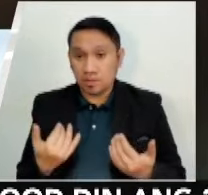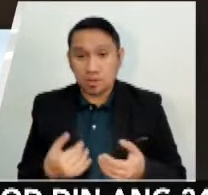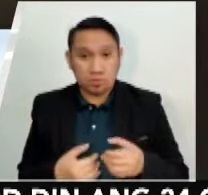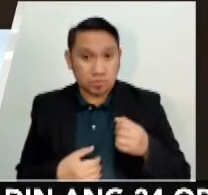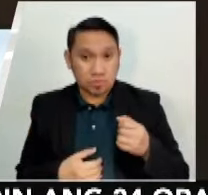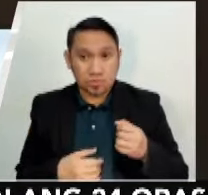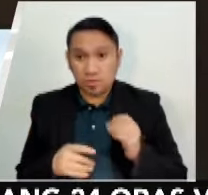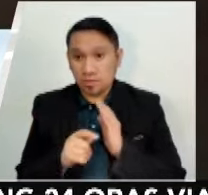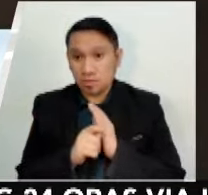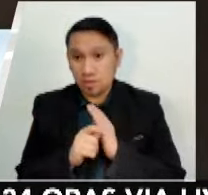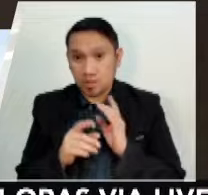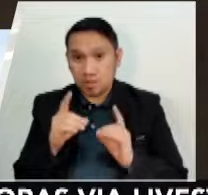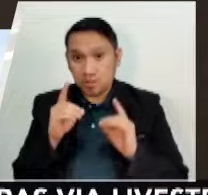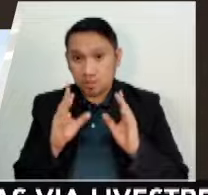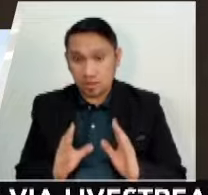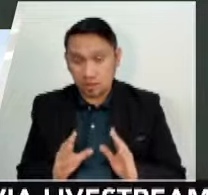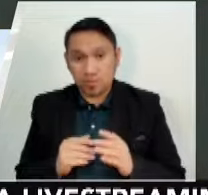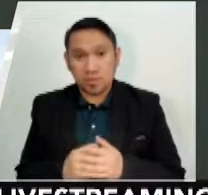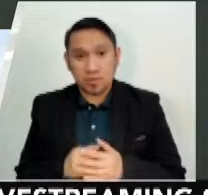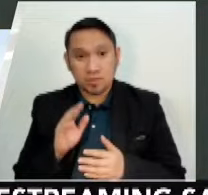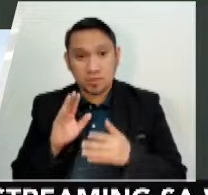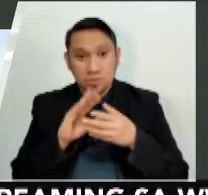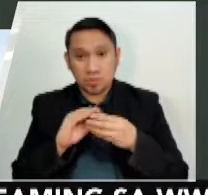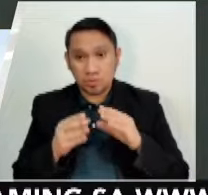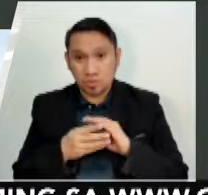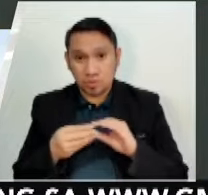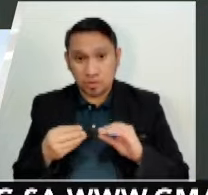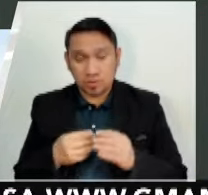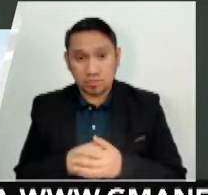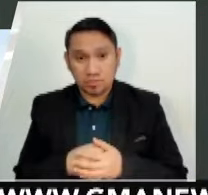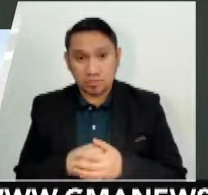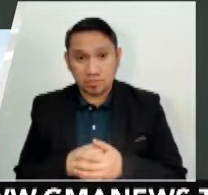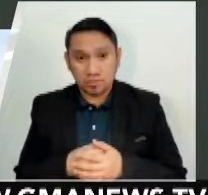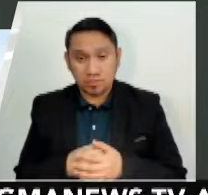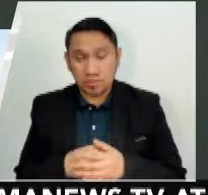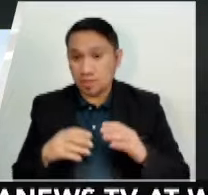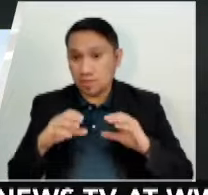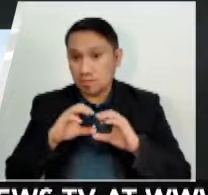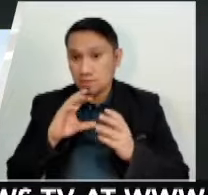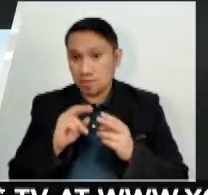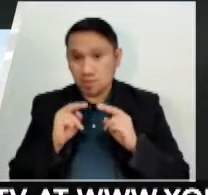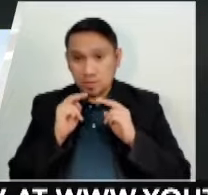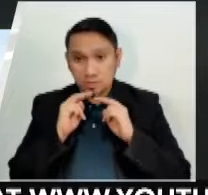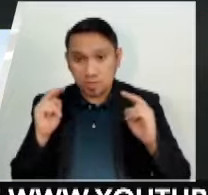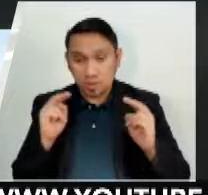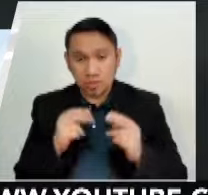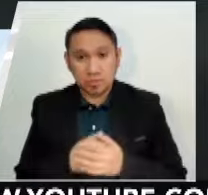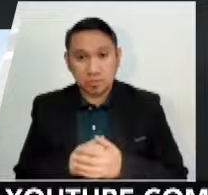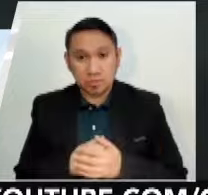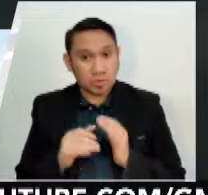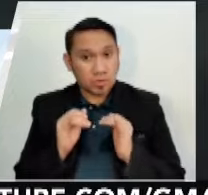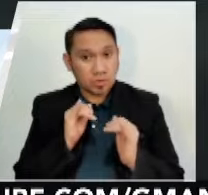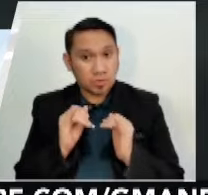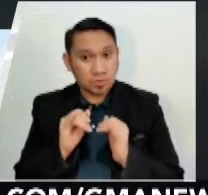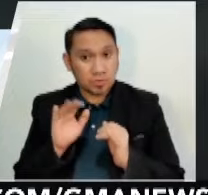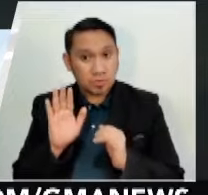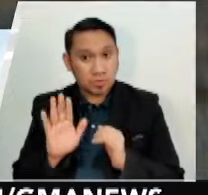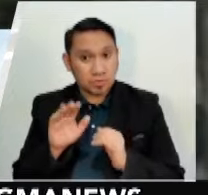driver para makuhanan ng salaysay. Sinisikap ng GMA Integrated News na makuha ang panig ng mga sakay ng